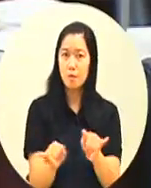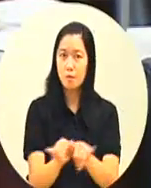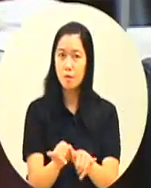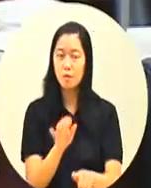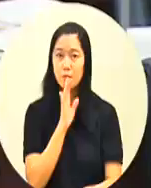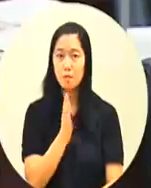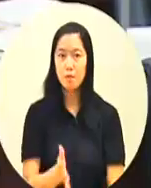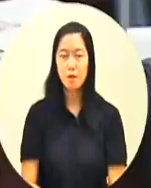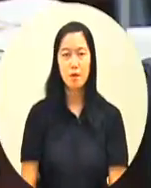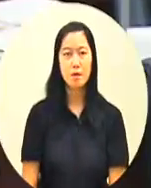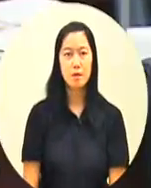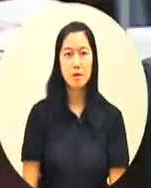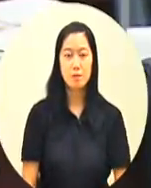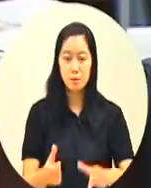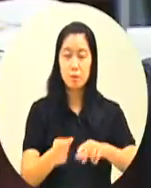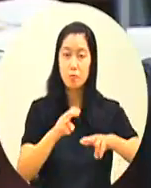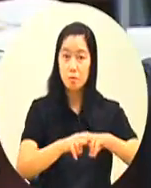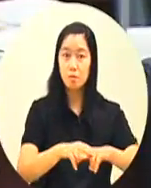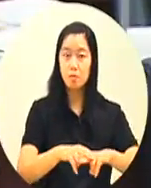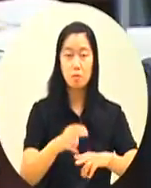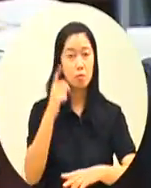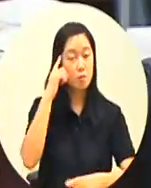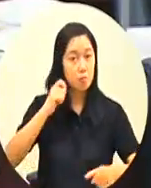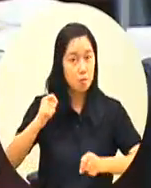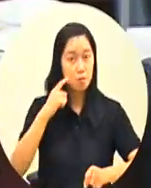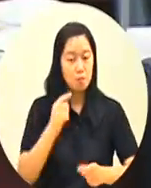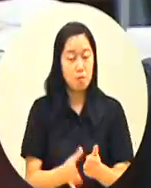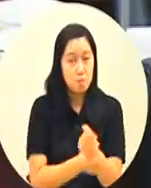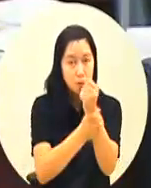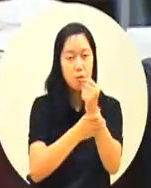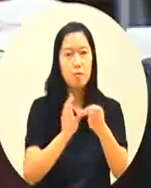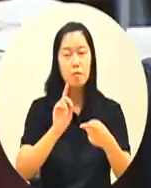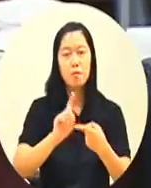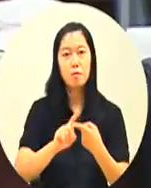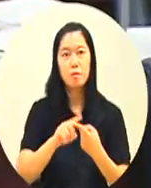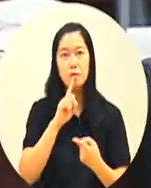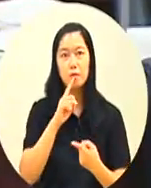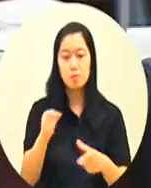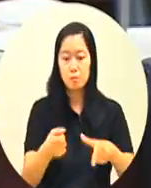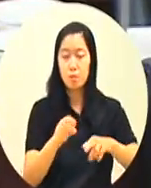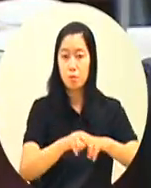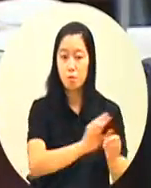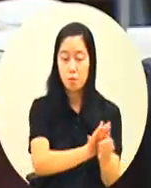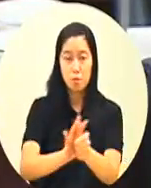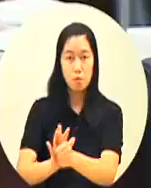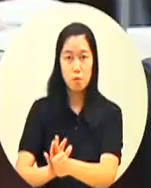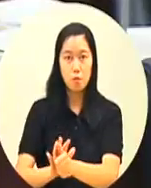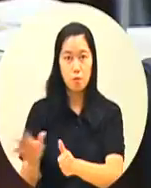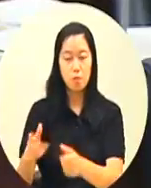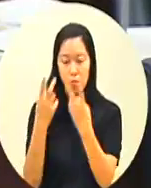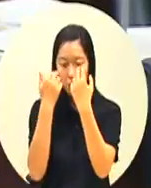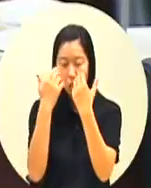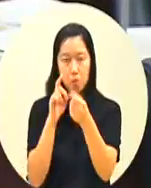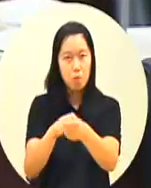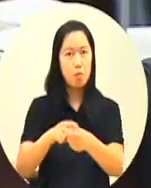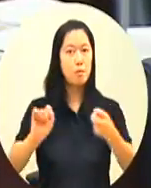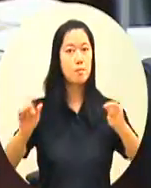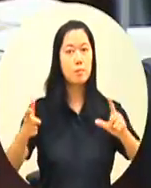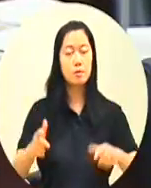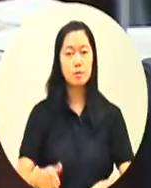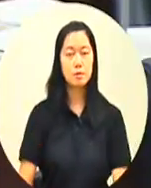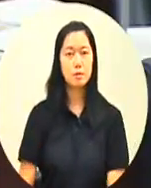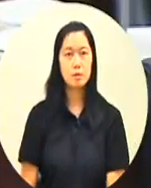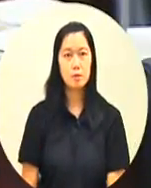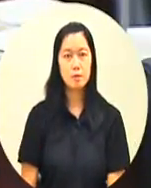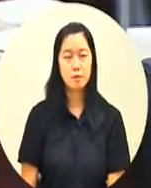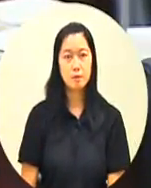吗？公共政策上本来就要支持这样的一个，其实是为了公共服务，不是以盈利为目的的一家公司。所以这